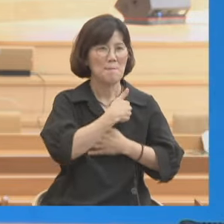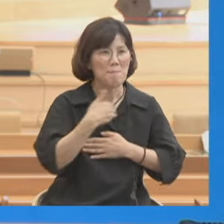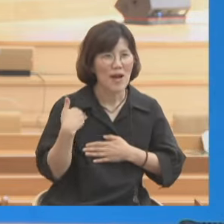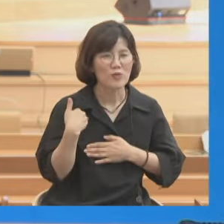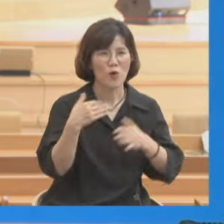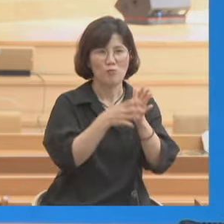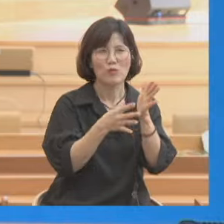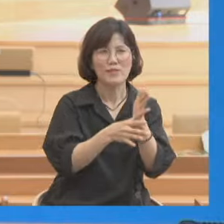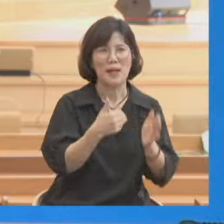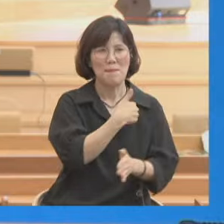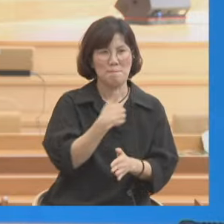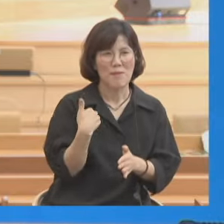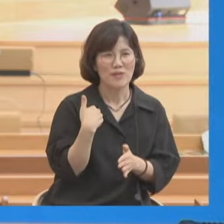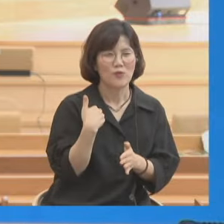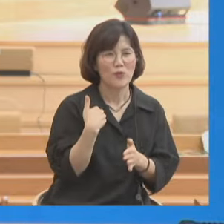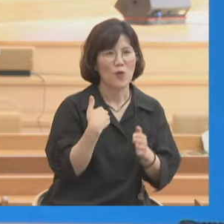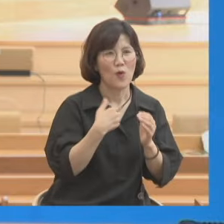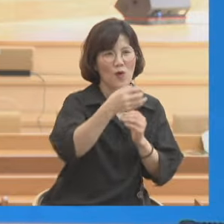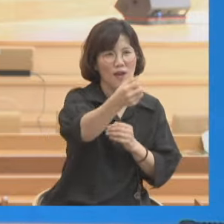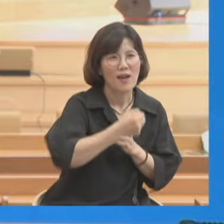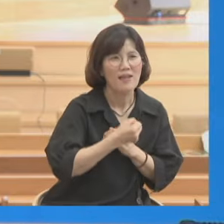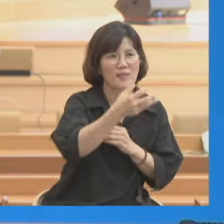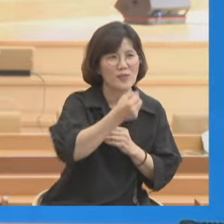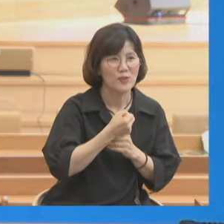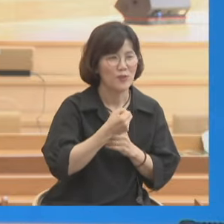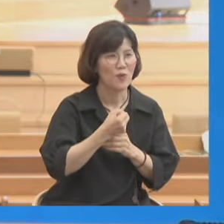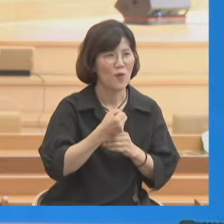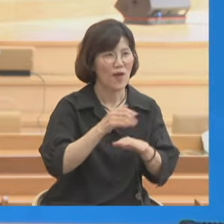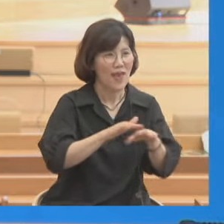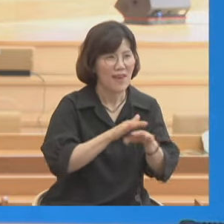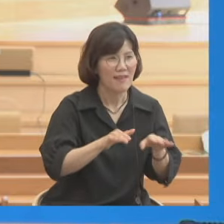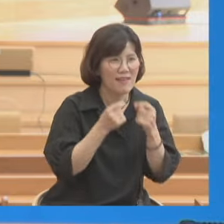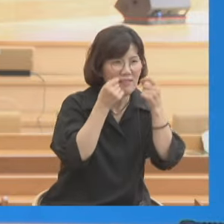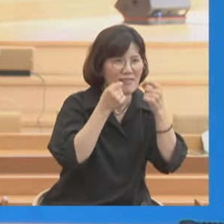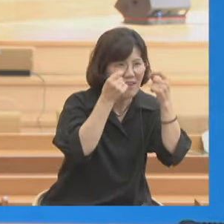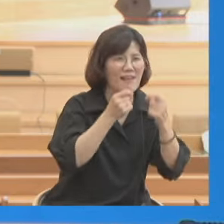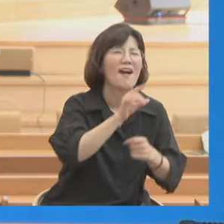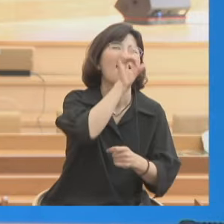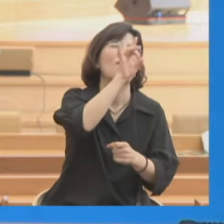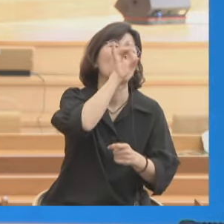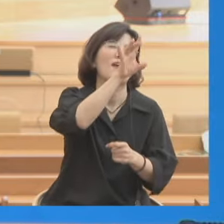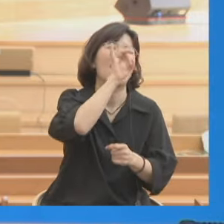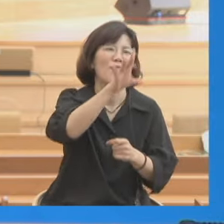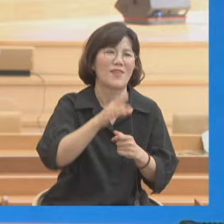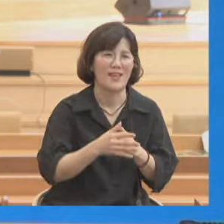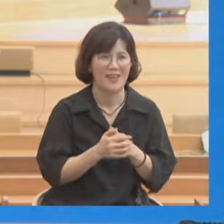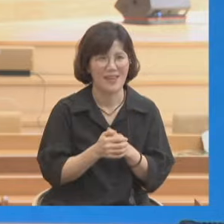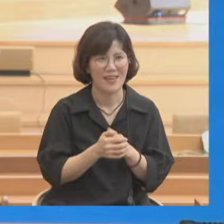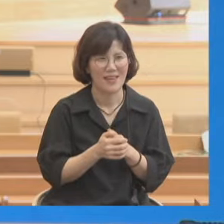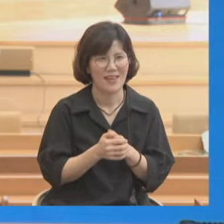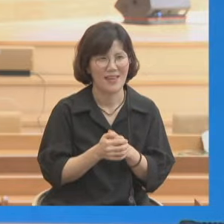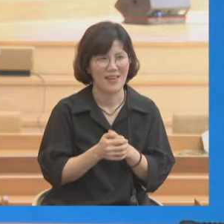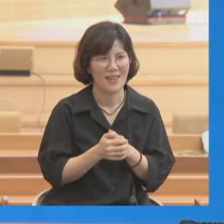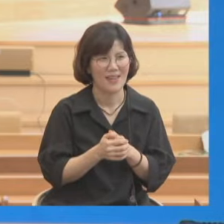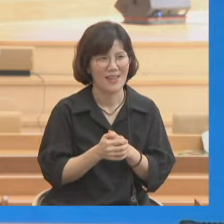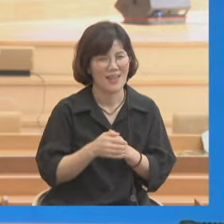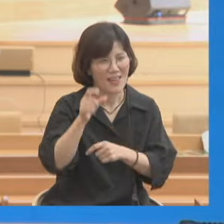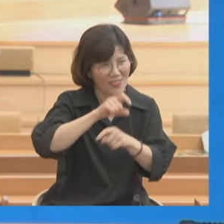만족 이런 걸 꺼다 가지고 해결하려고 막 밀어넣으니까 터져나가는 거예요. 그냥 덜한